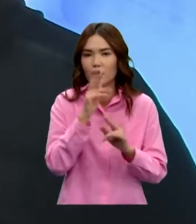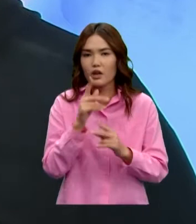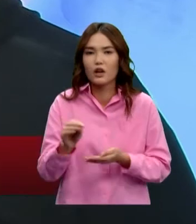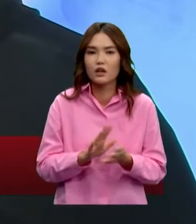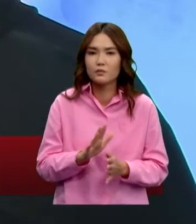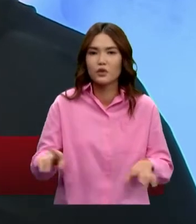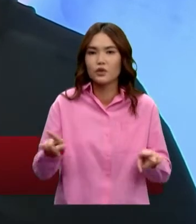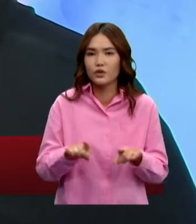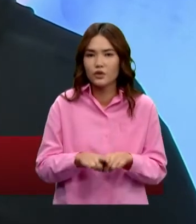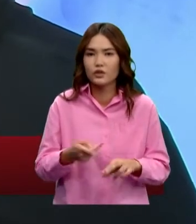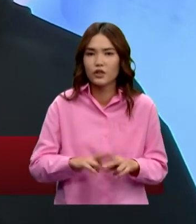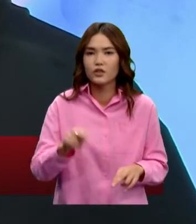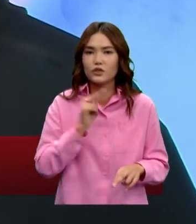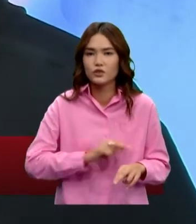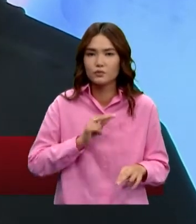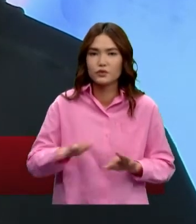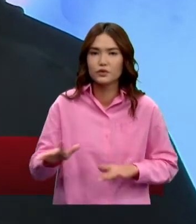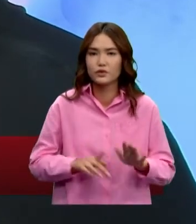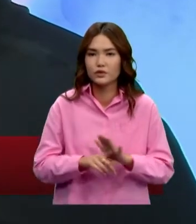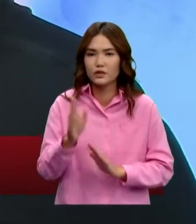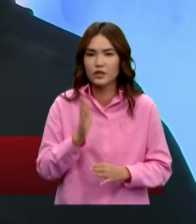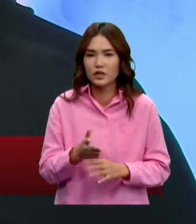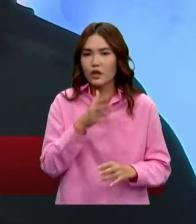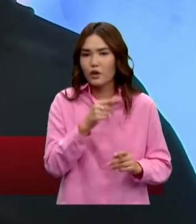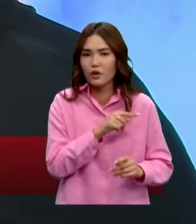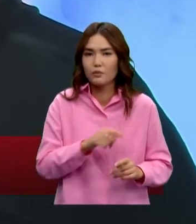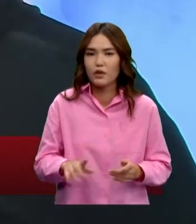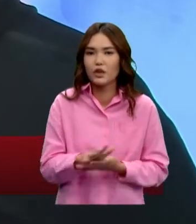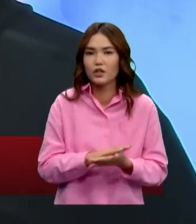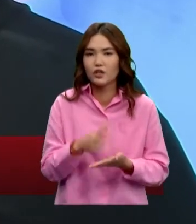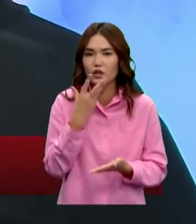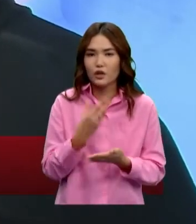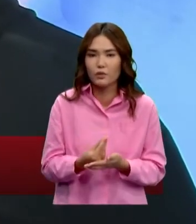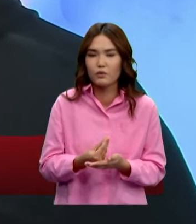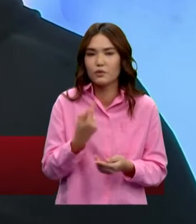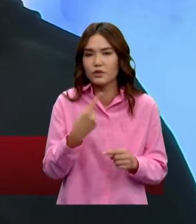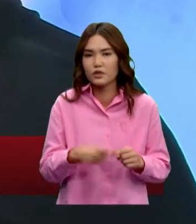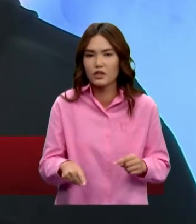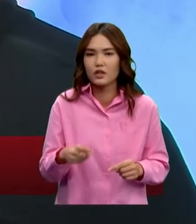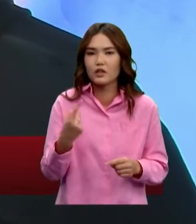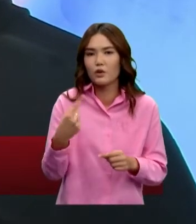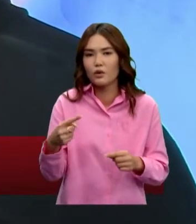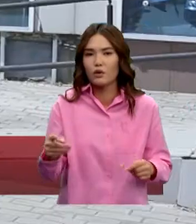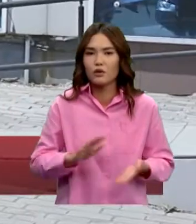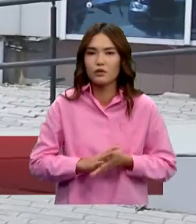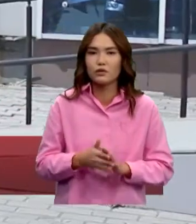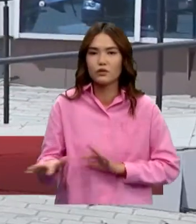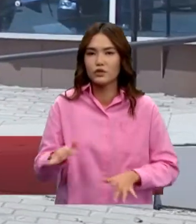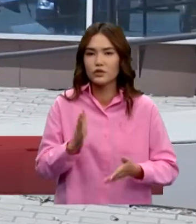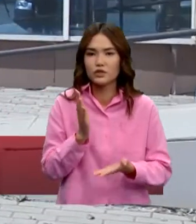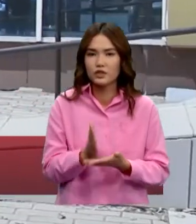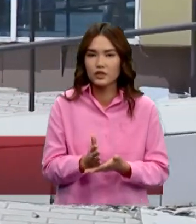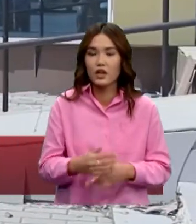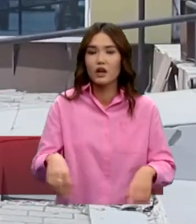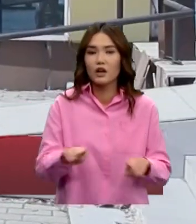қайталанбас үшін осы жұмыспен айналысып жатырмыз. Бұған дейін ешкім елемеген соң өзіміз бейнероликтер жасап, қоғам назарын аударуға тырысудамыз. Арбаға